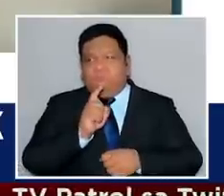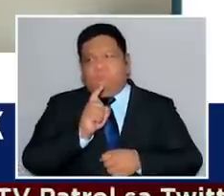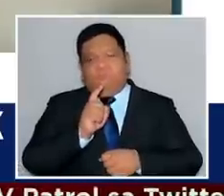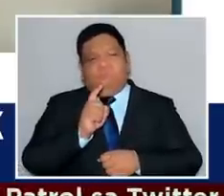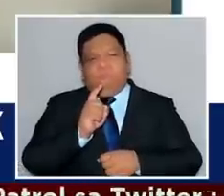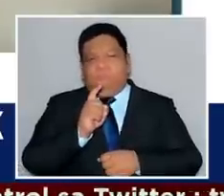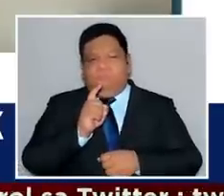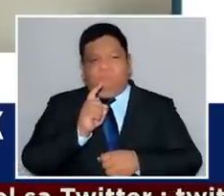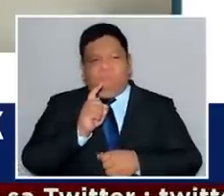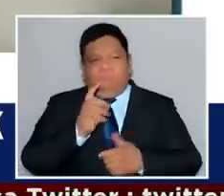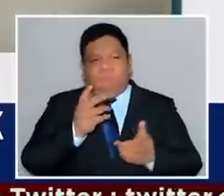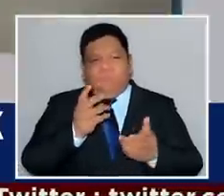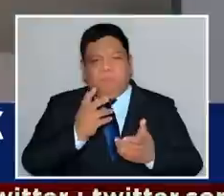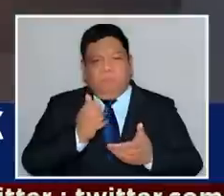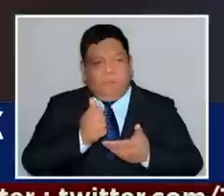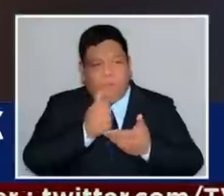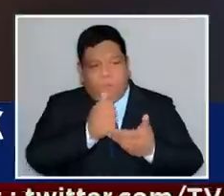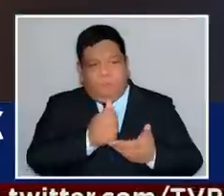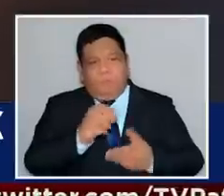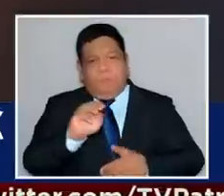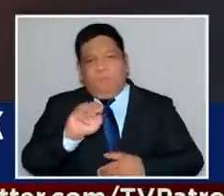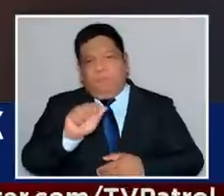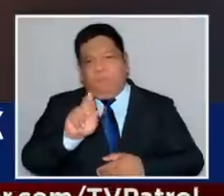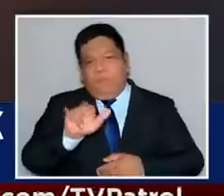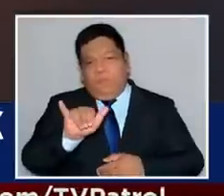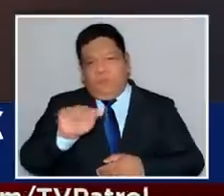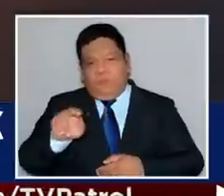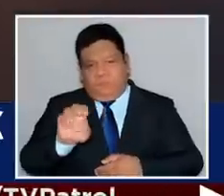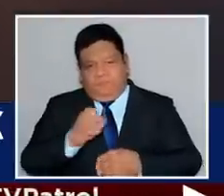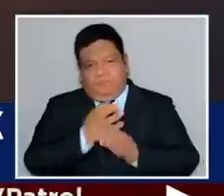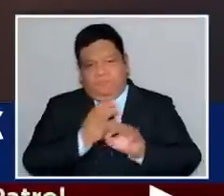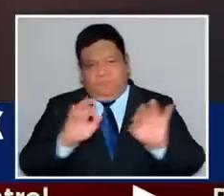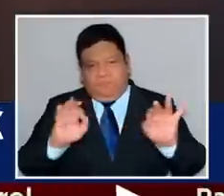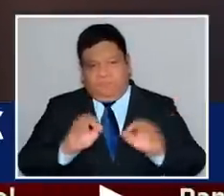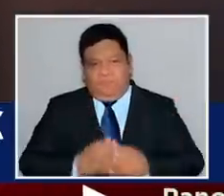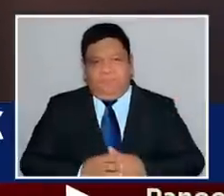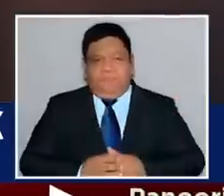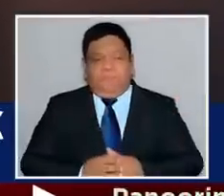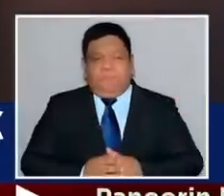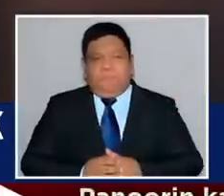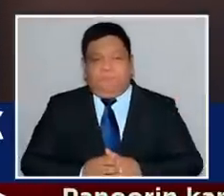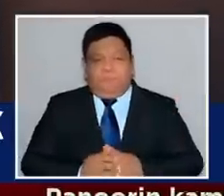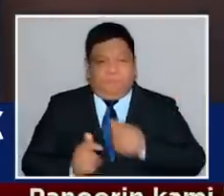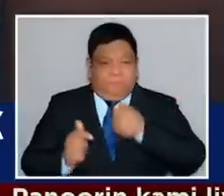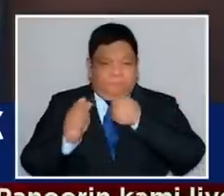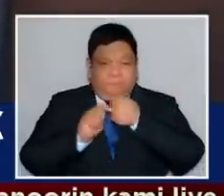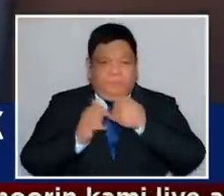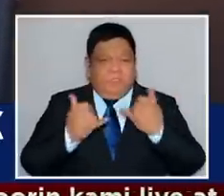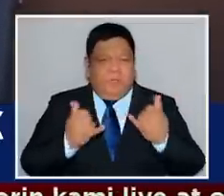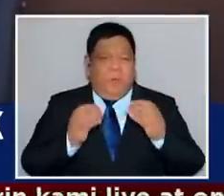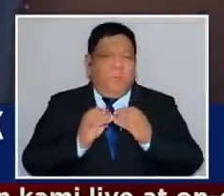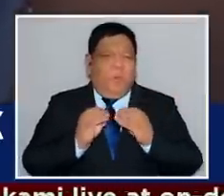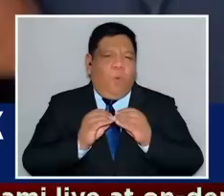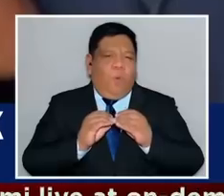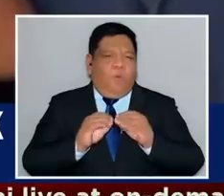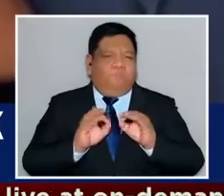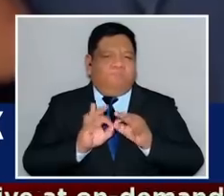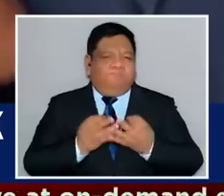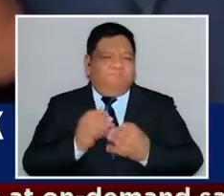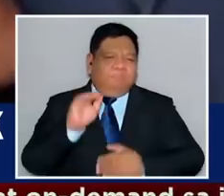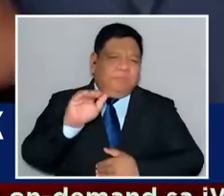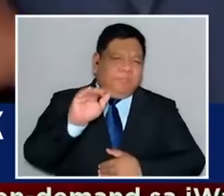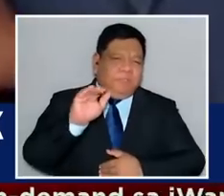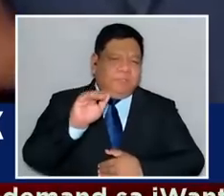lead to Mary Jane's freedom. Mas lalong umigting ang panawagang palayain si Mary Jane sa pamamagitan ng paghiling